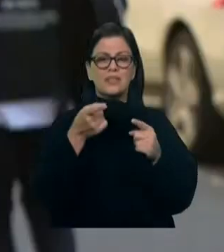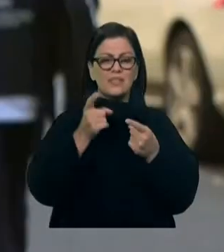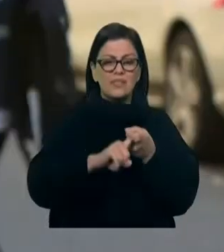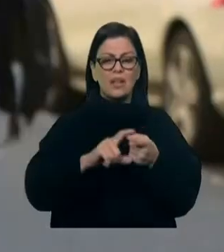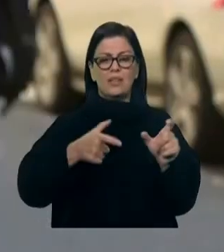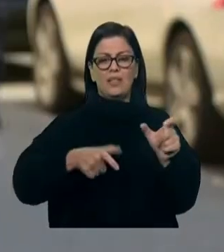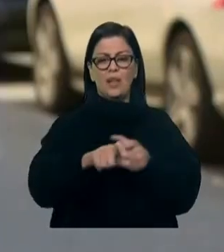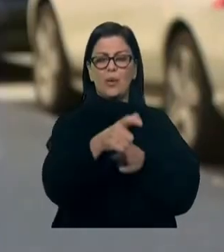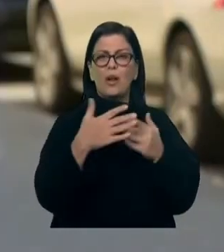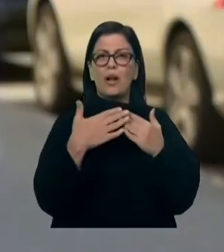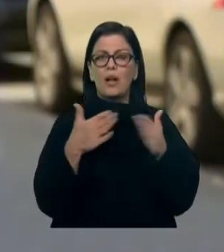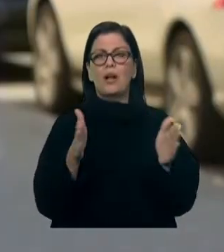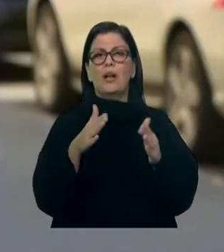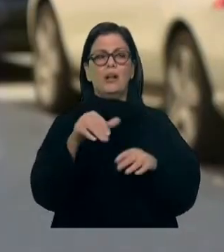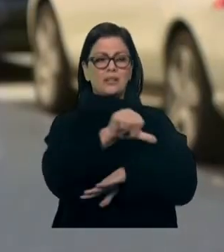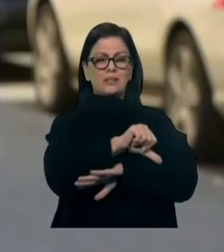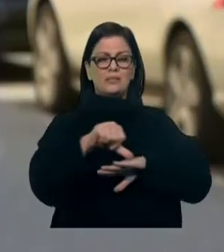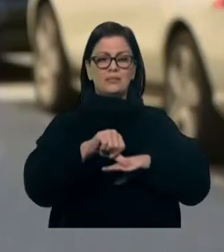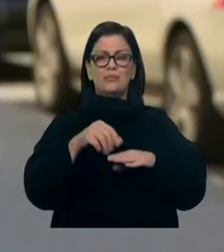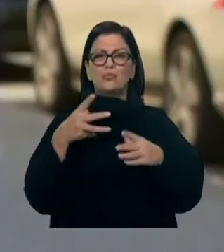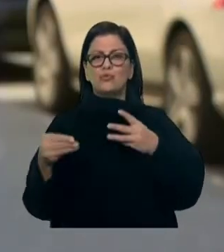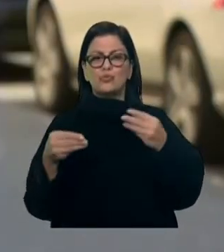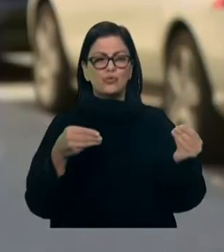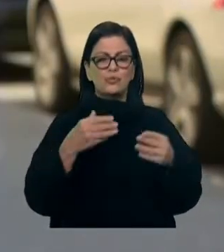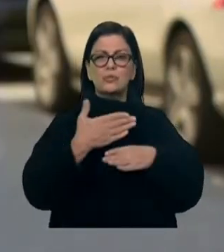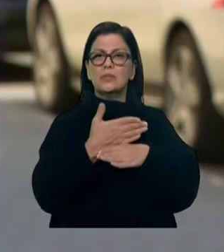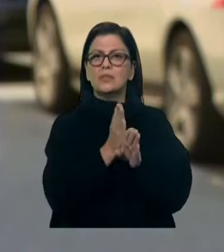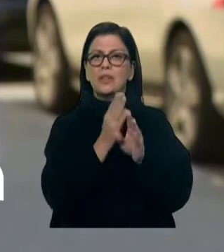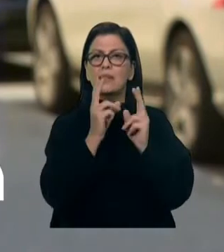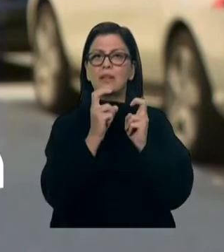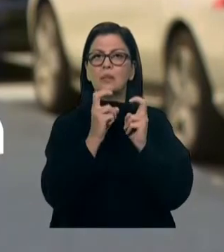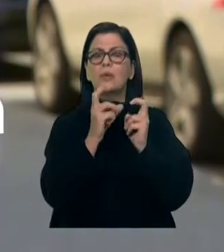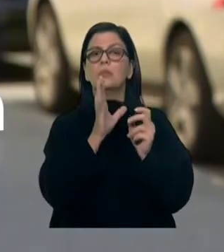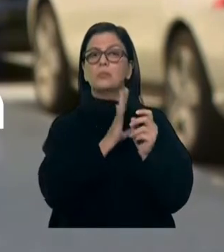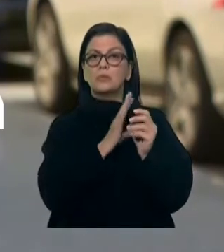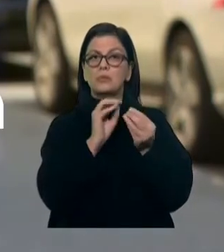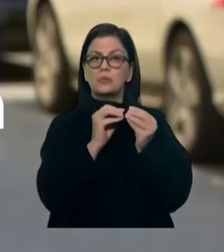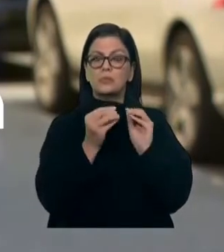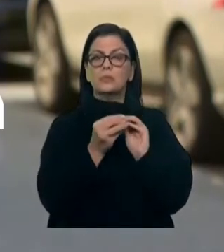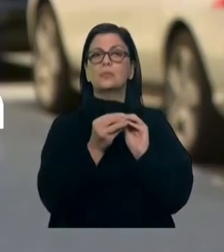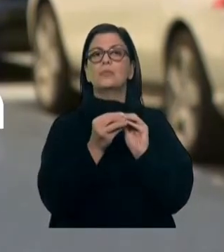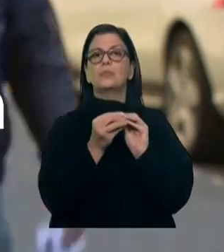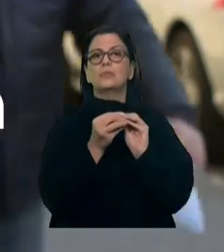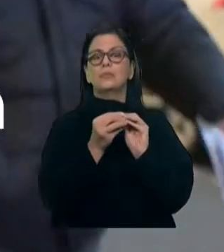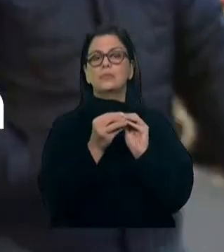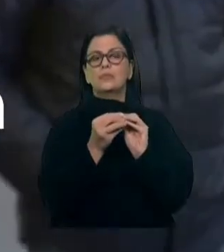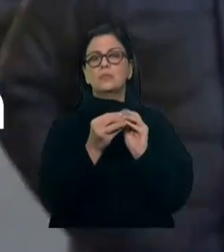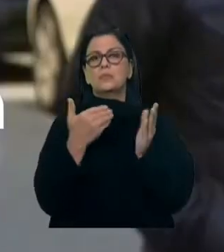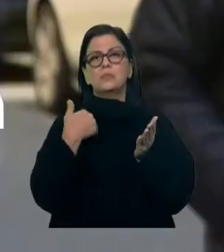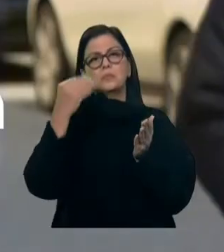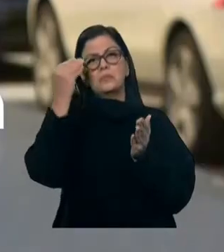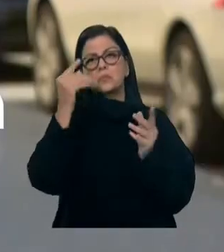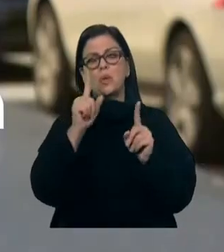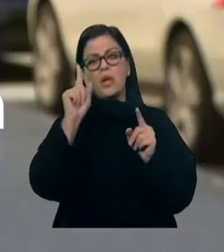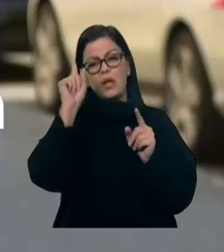kommunikasiyaların açılması, delimitasiya ilə bağlı məsələlər, problemlər düşünürəm ki, Azərbaycanı tam